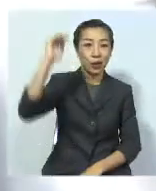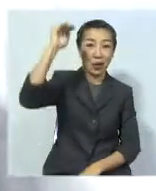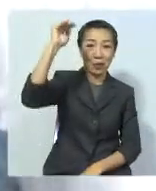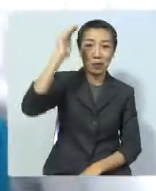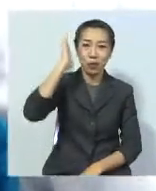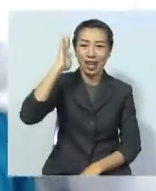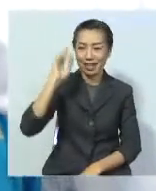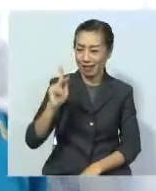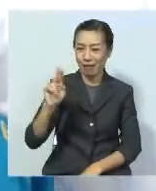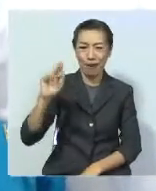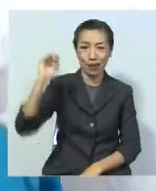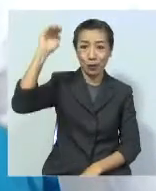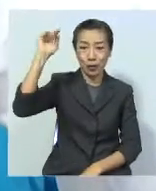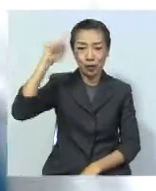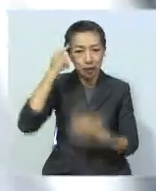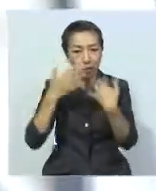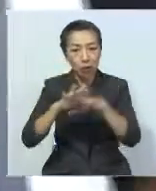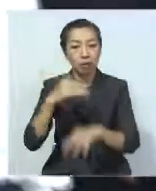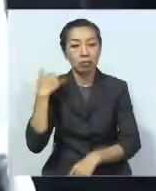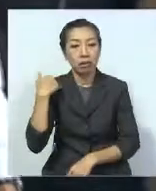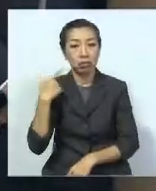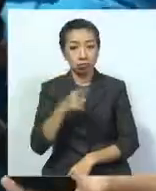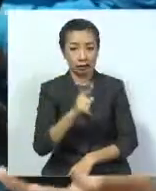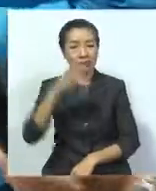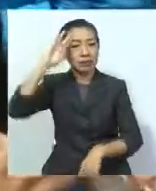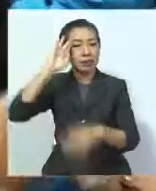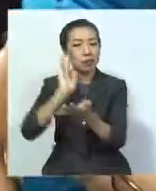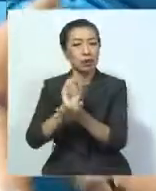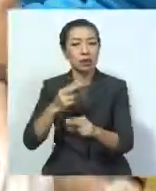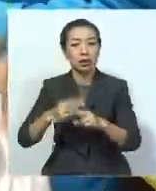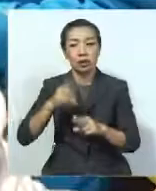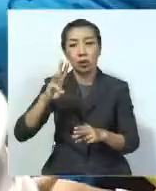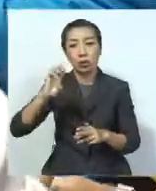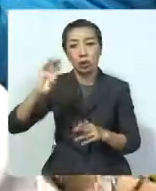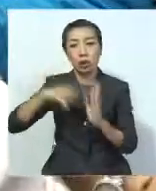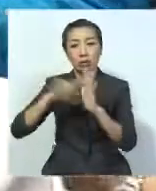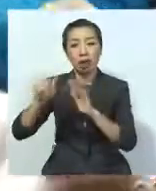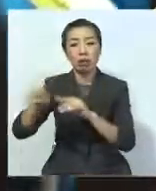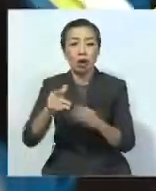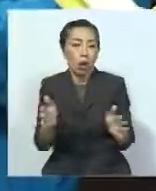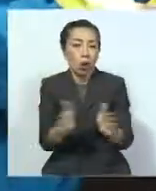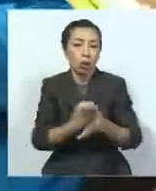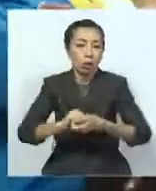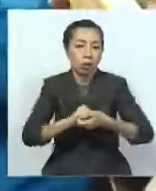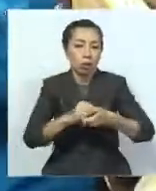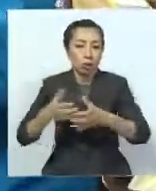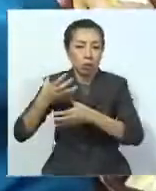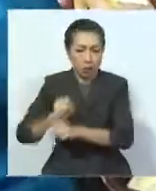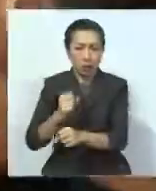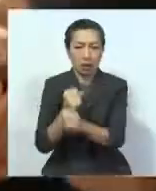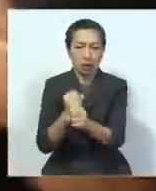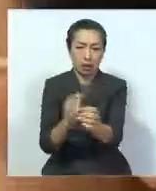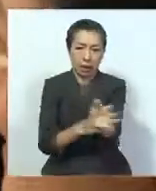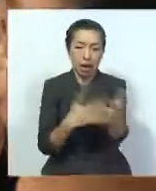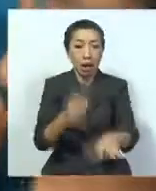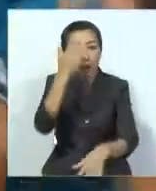จติกาวนิช นะคะมาร่วมด้วย ก็ไม่แปลกนะครับเพราะว่าพลตำรวจตรีวิชัยสัมประภัยเนี่ยก็ทำงานกับพรรคประชาธิปัตย์มานานพอสมควรเ